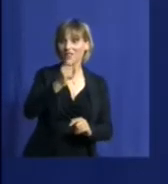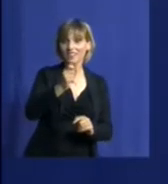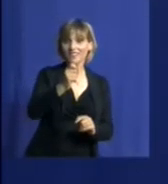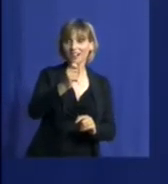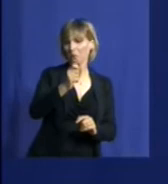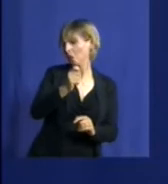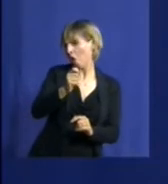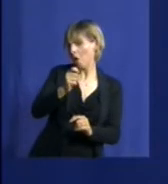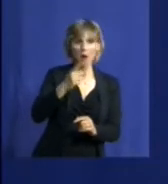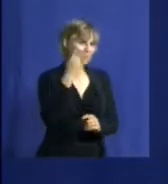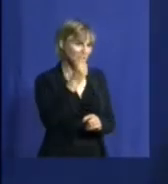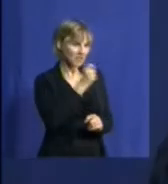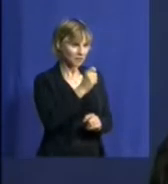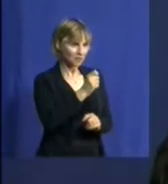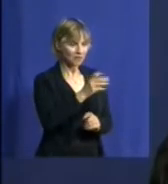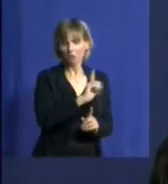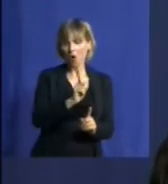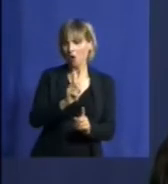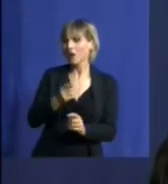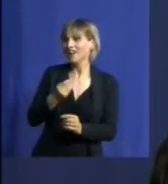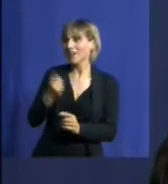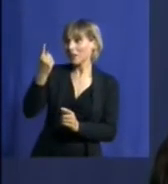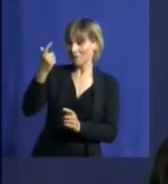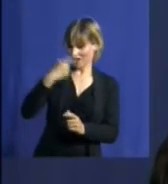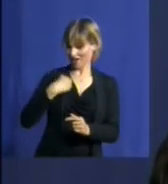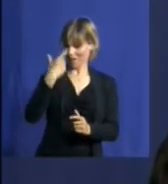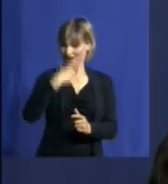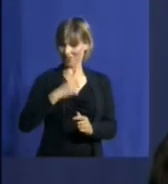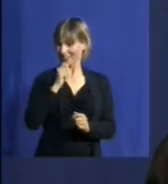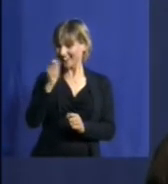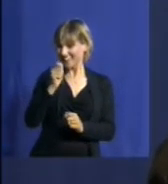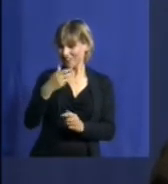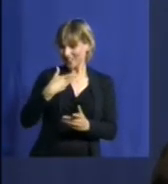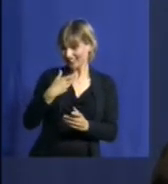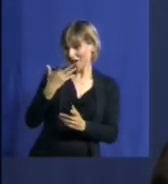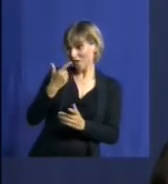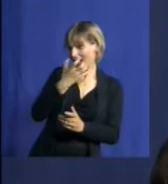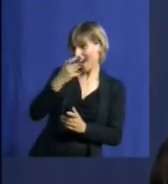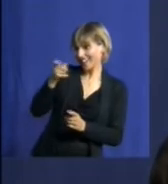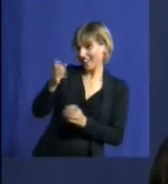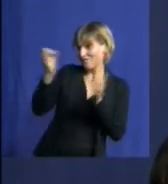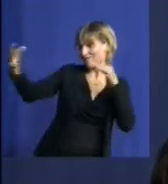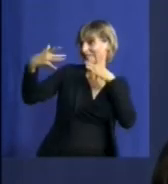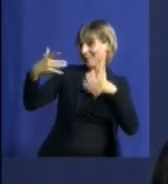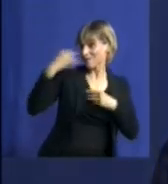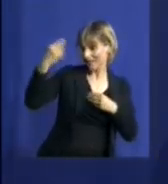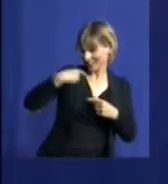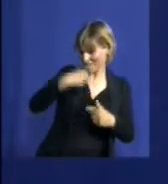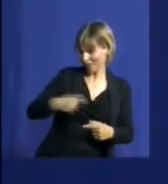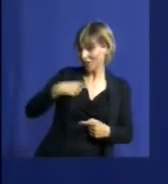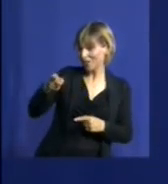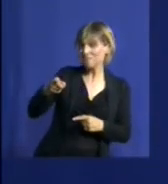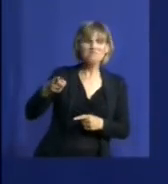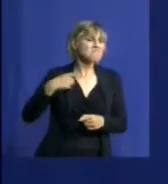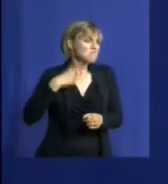no? No. È la prima persona alla quale susciti un interesse? Oddio, suppongo di no, però non mi sono mai chiesta